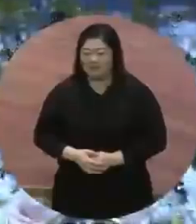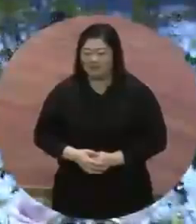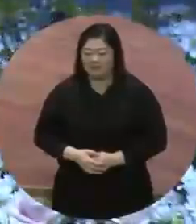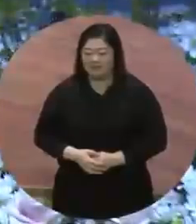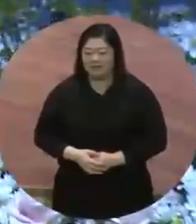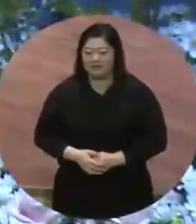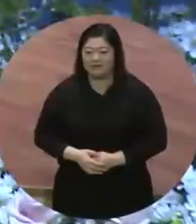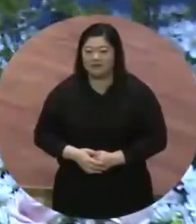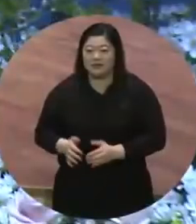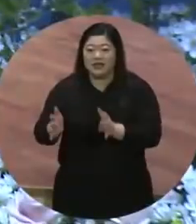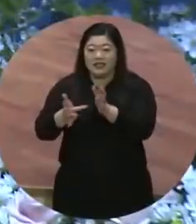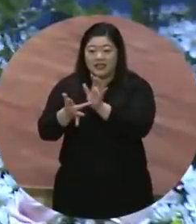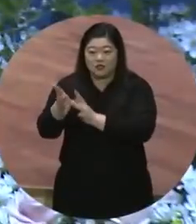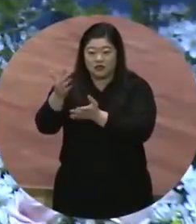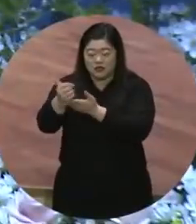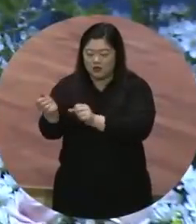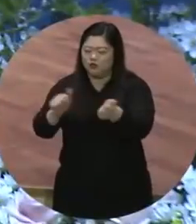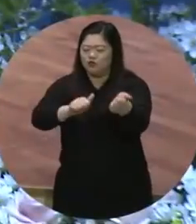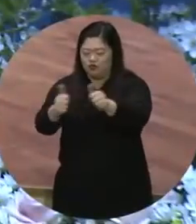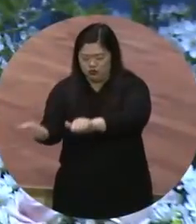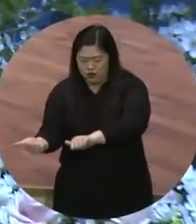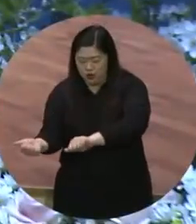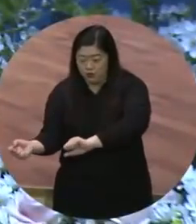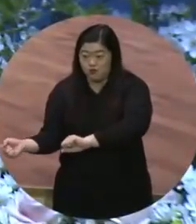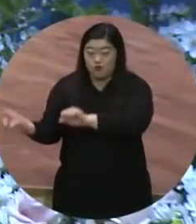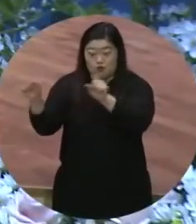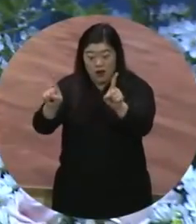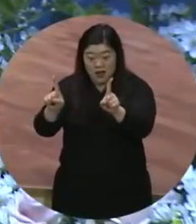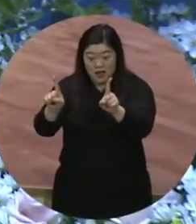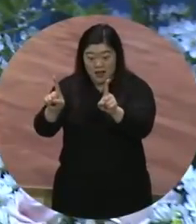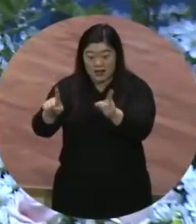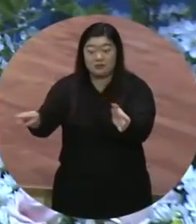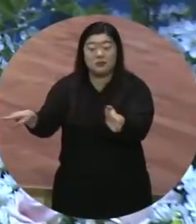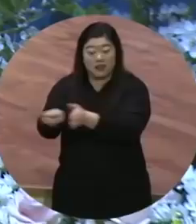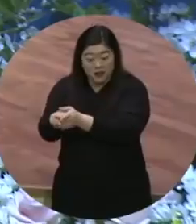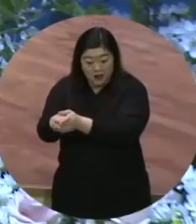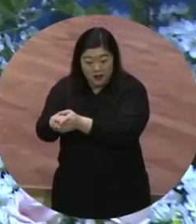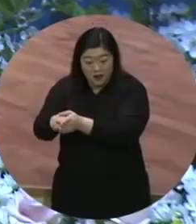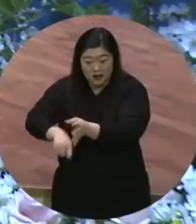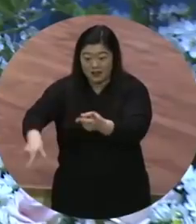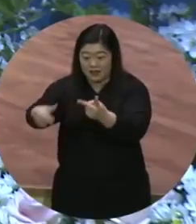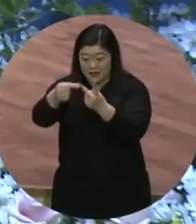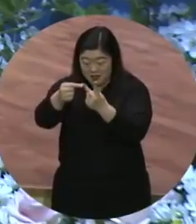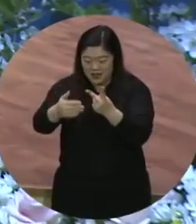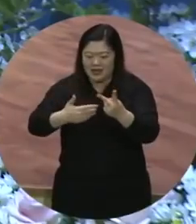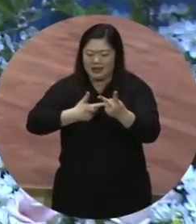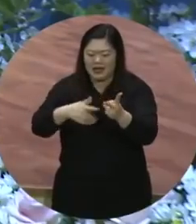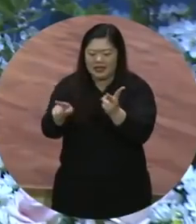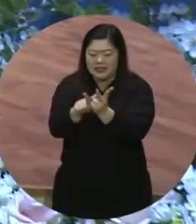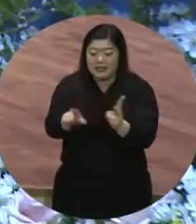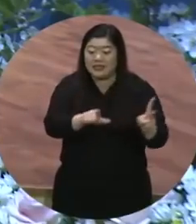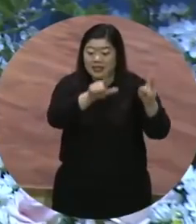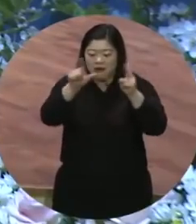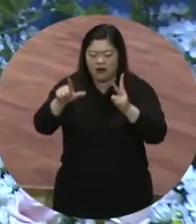부활의 주를 믿을 때 구원의 길이 열리고 우리의 신앙생활이 바로